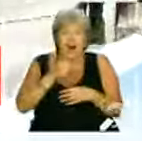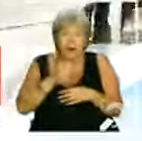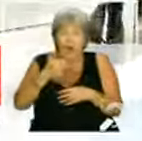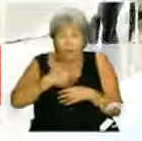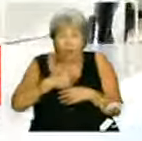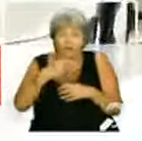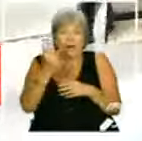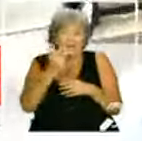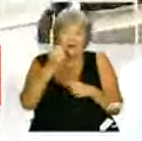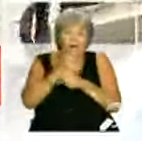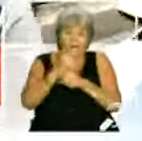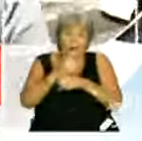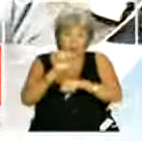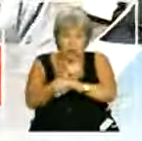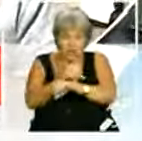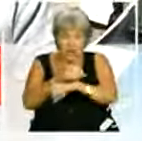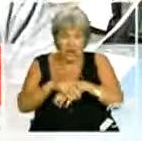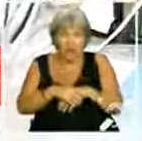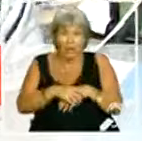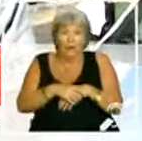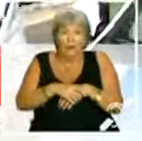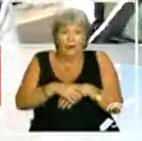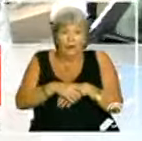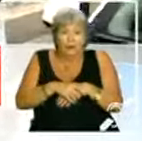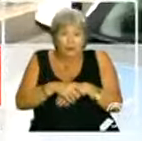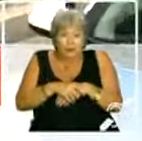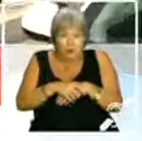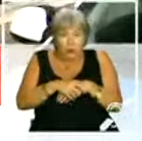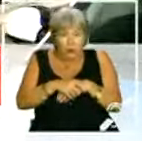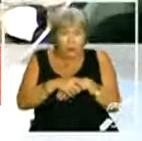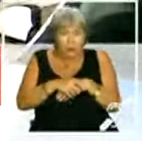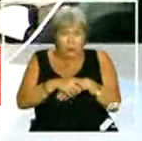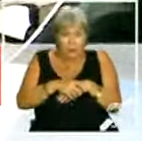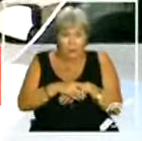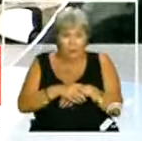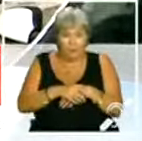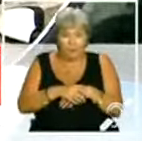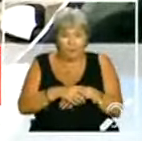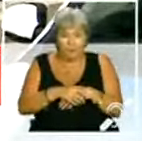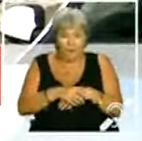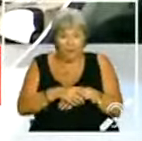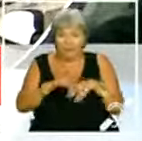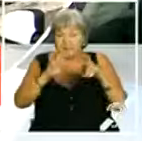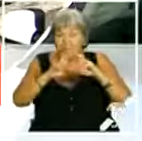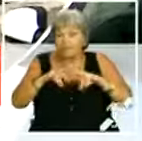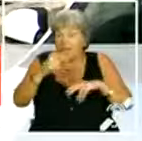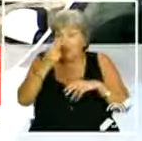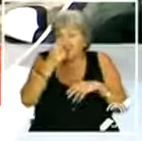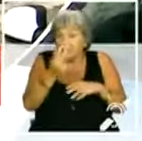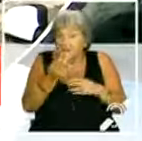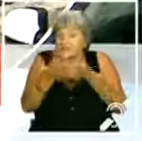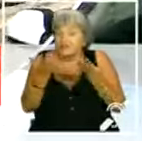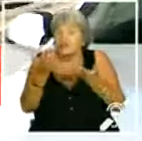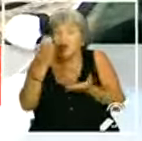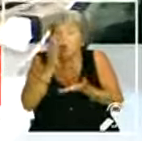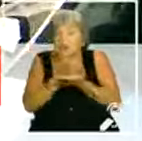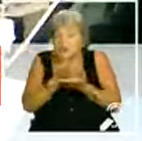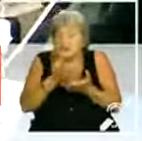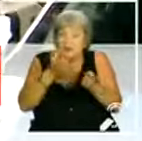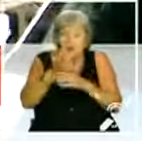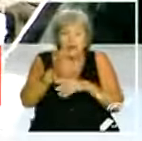vorbim, iată, despre o pedeapsă destul de importantă. Rămâne de văzut ce vor stabili în